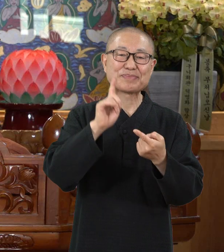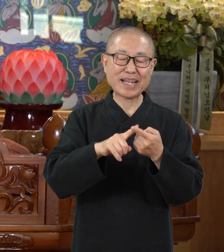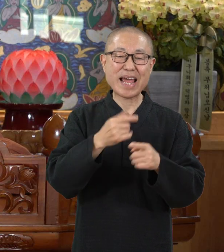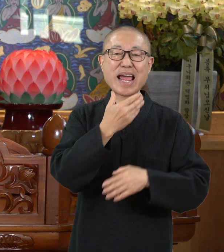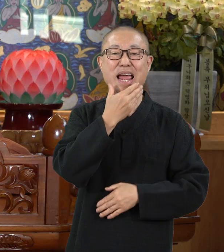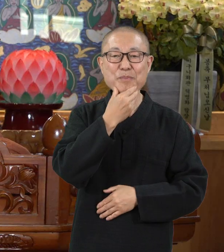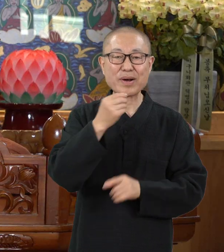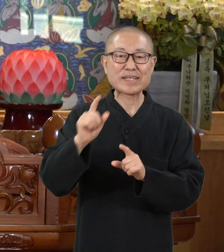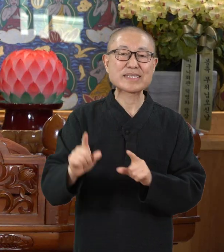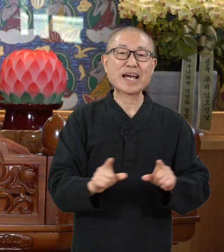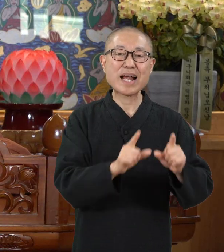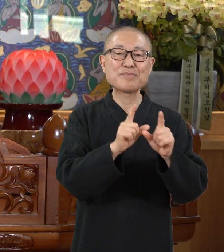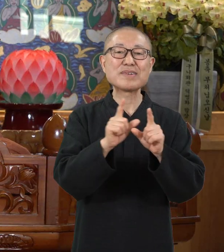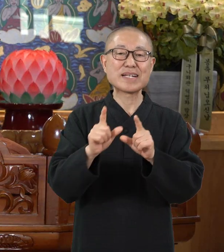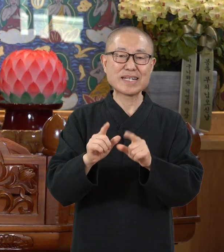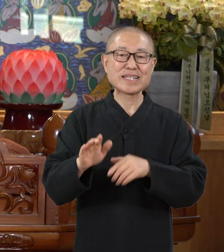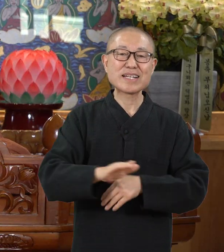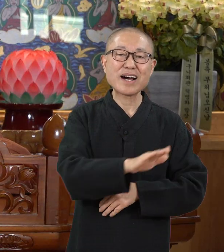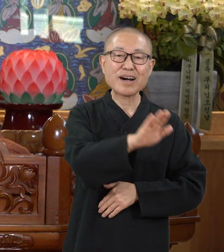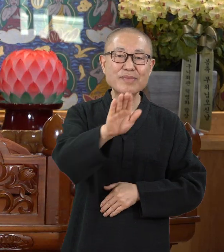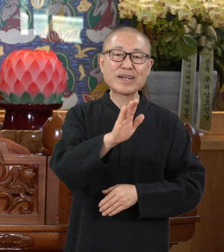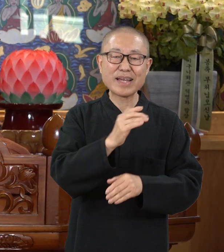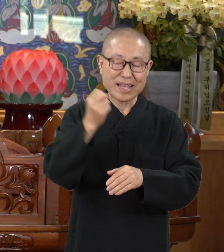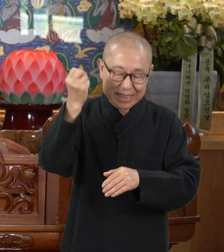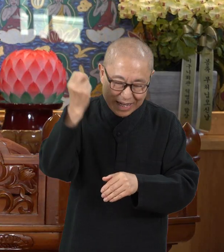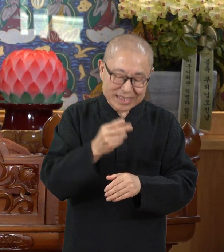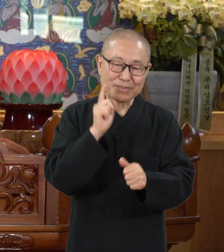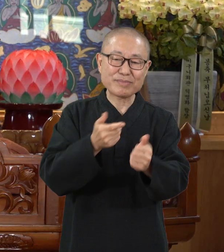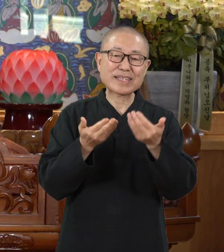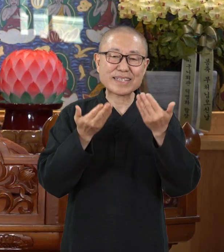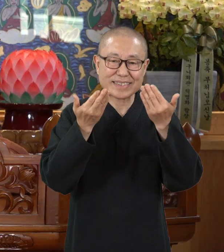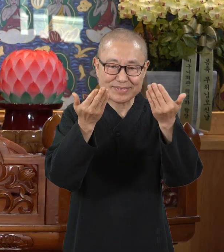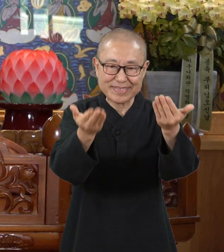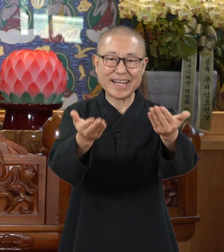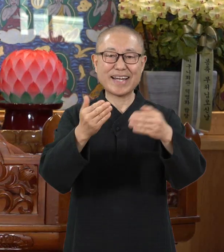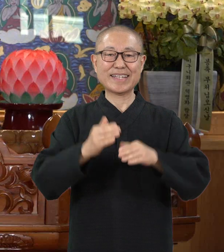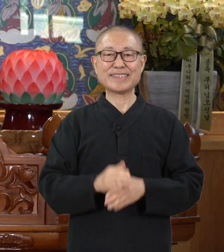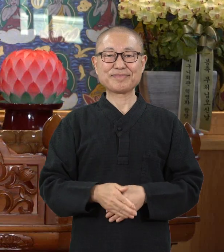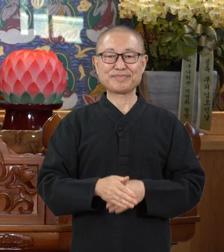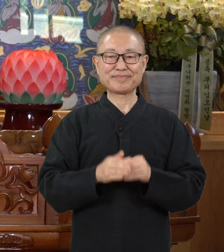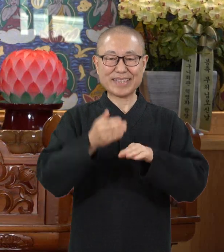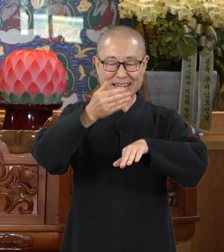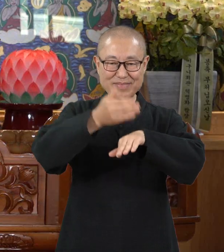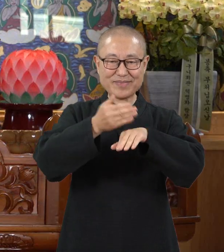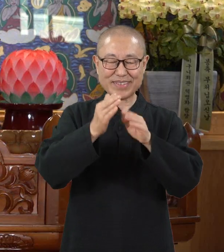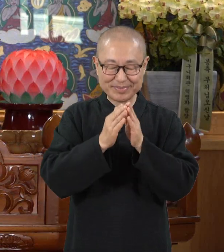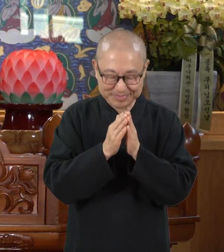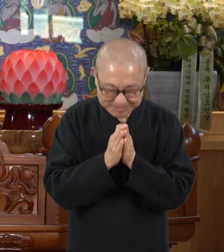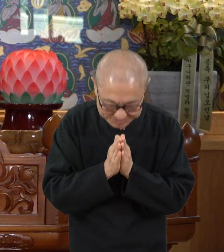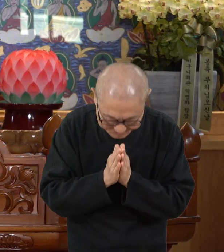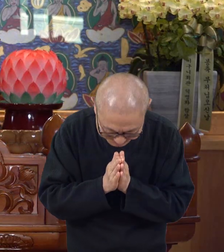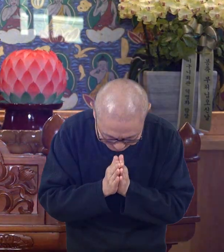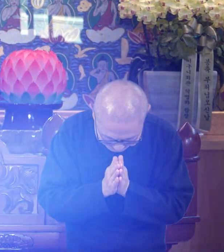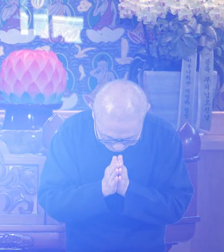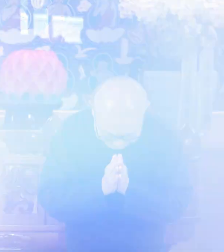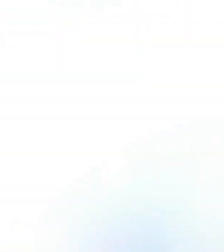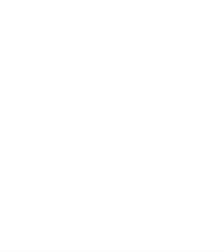행복한 삶을 살아가도록 거듭거듭 말씀드리겠습니다. 감사합니다.